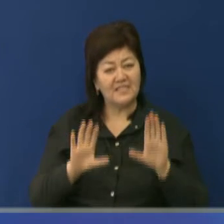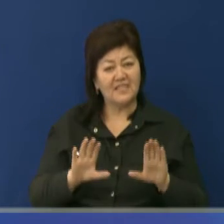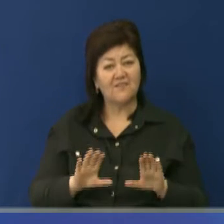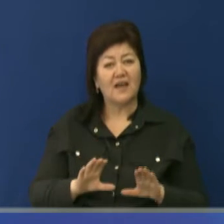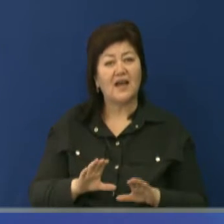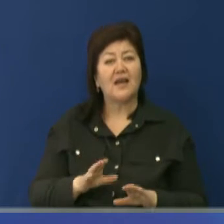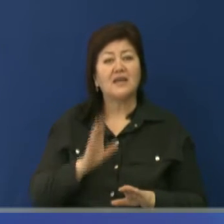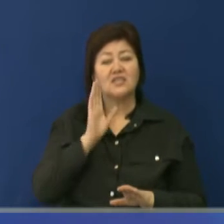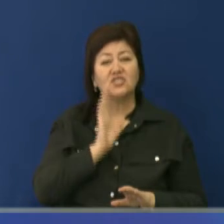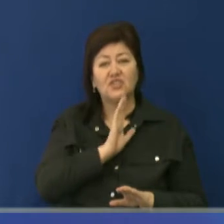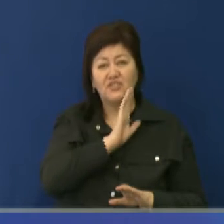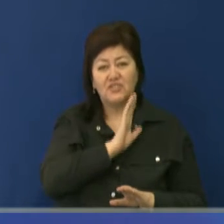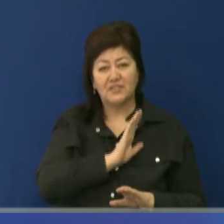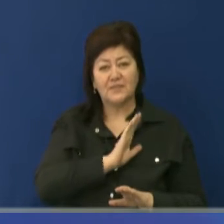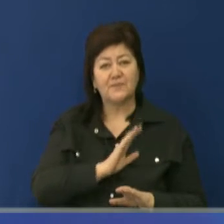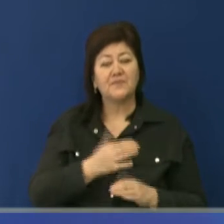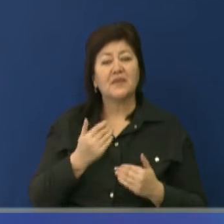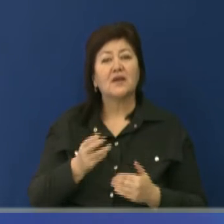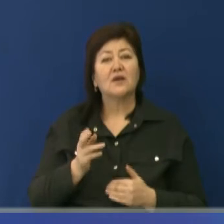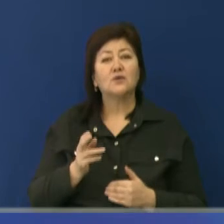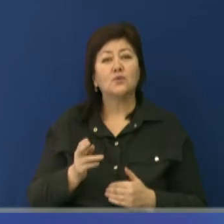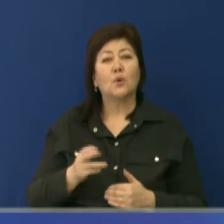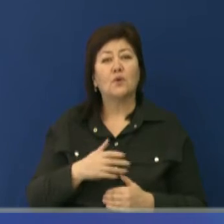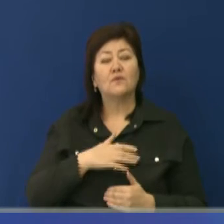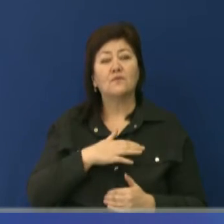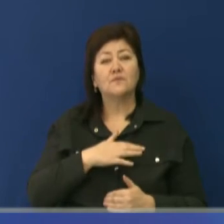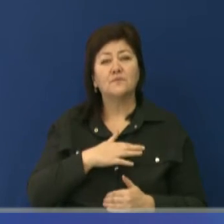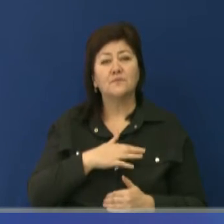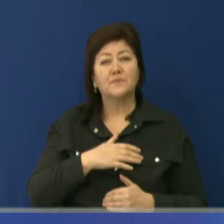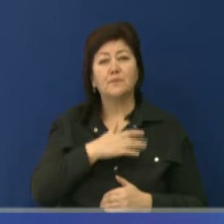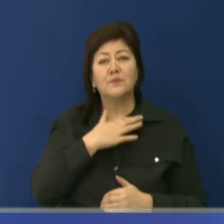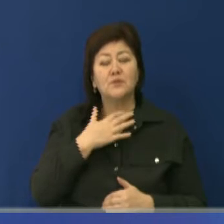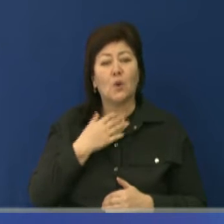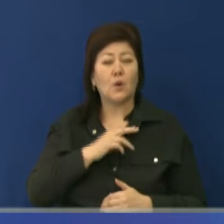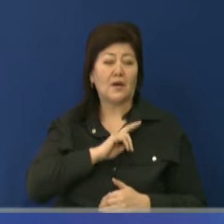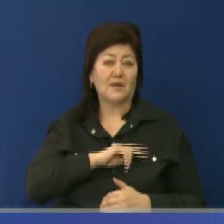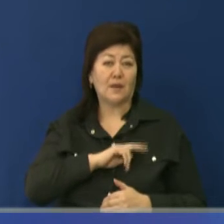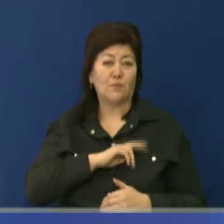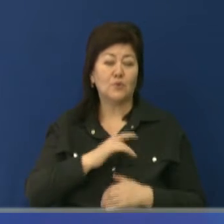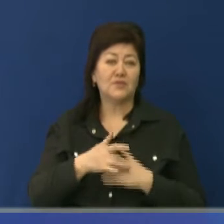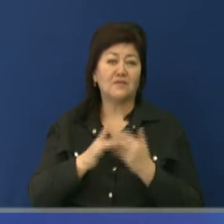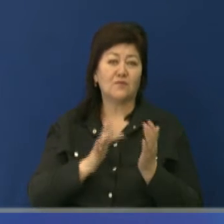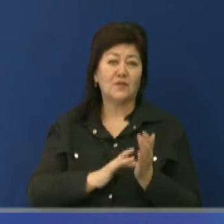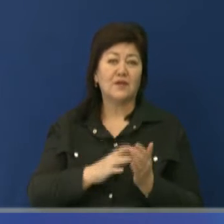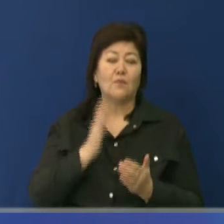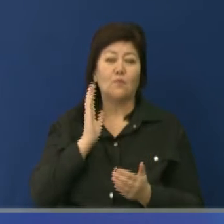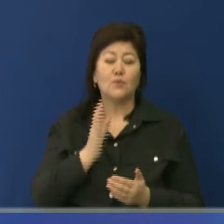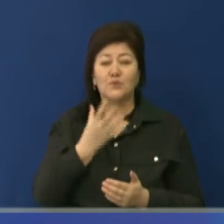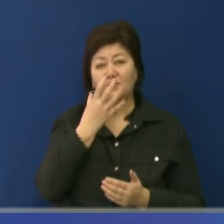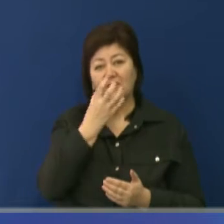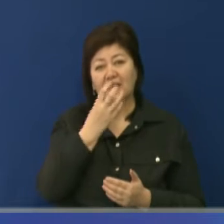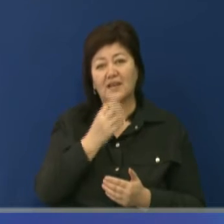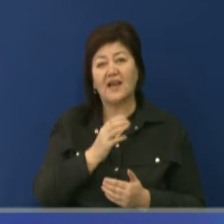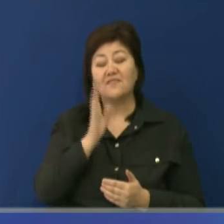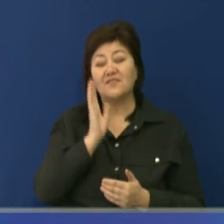әр саласында ұзақ жылдар бойы жемісті еңбек етіп, қаламыздың дамуына өзіндік үлес қосып жүрген нәзік жандардың фото суреттері қойылған.